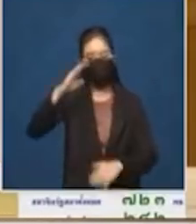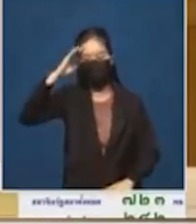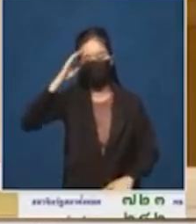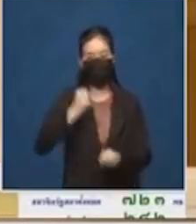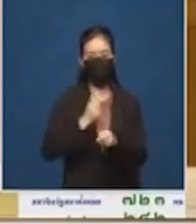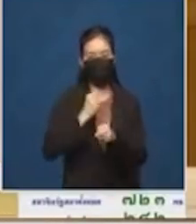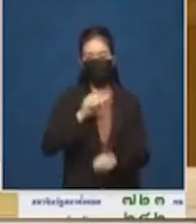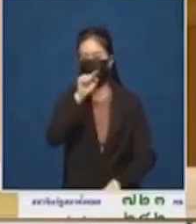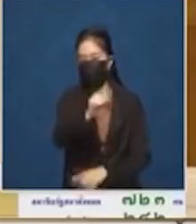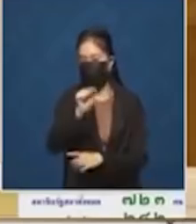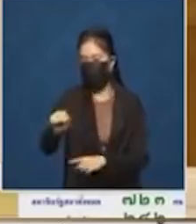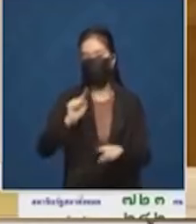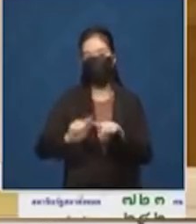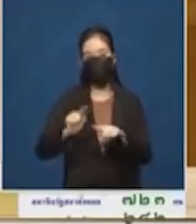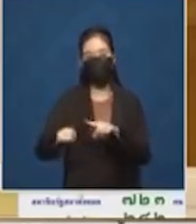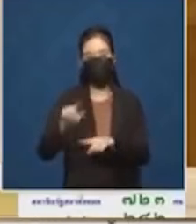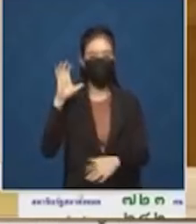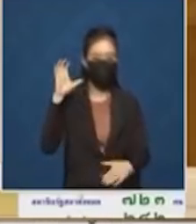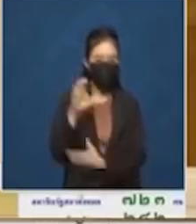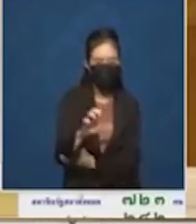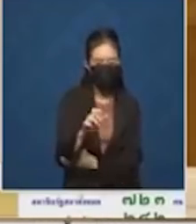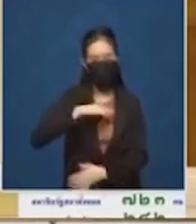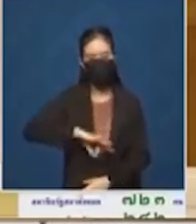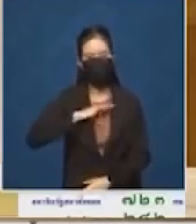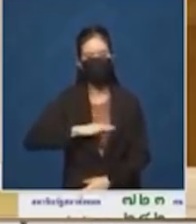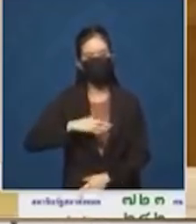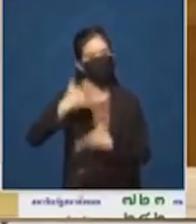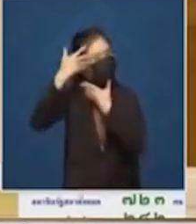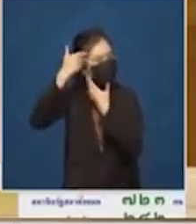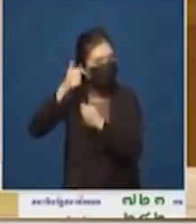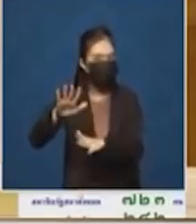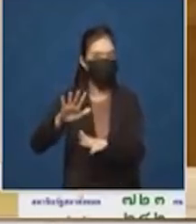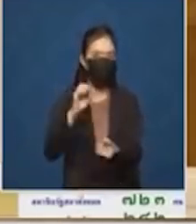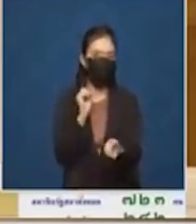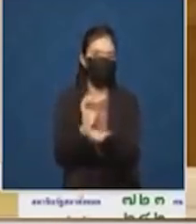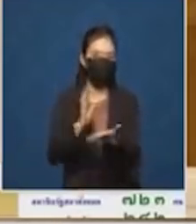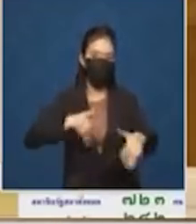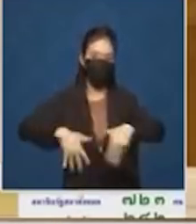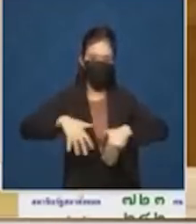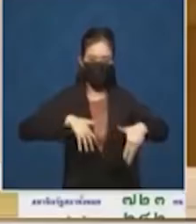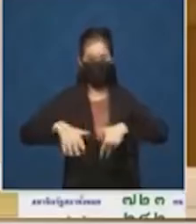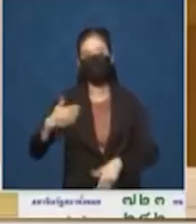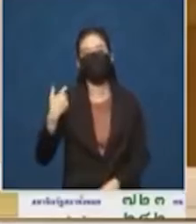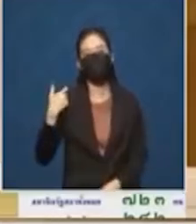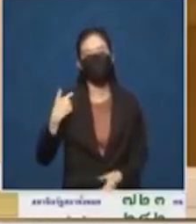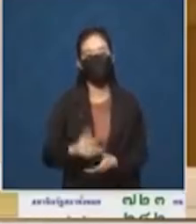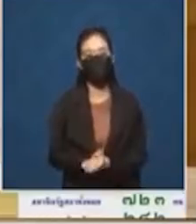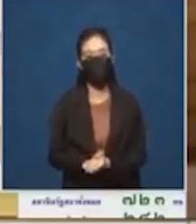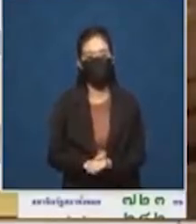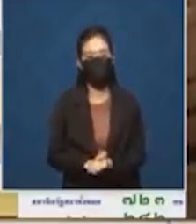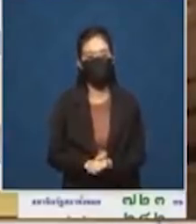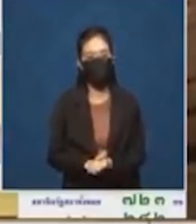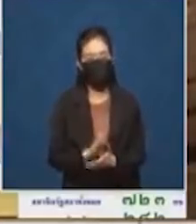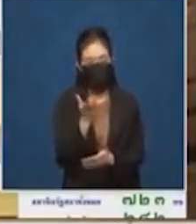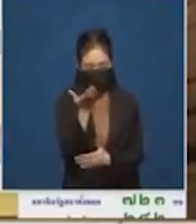ด้วยความมักง่ายไม่แยแสและสร้างความเดือดร้อนต่อผู้อื่นที่สำคัญเลยอีกประ